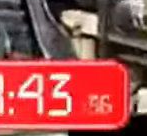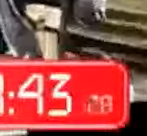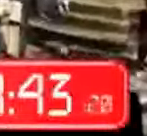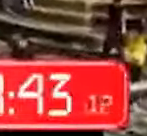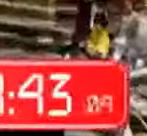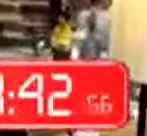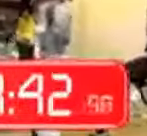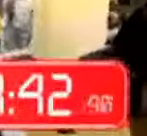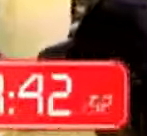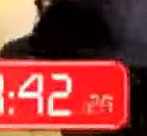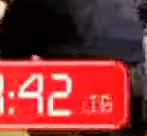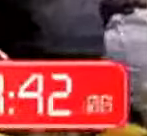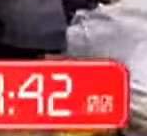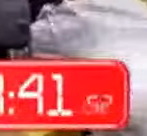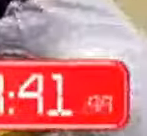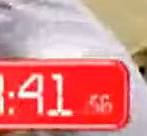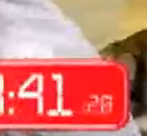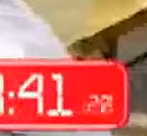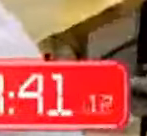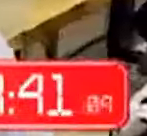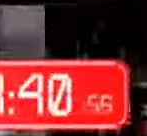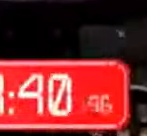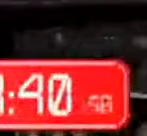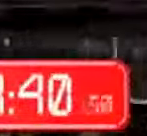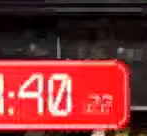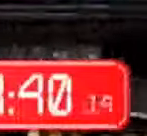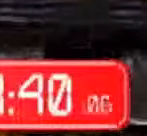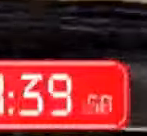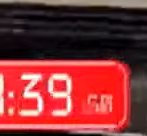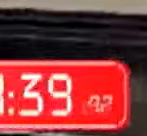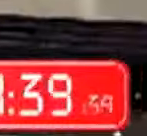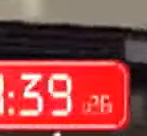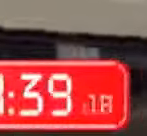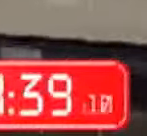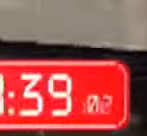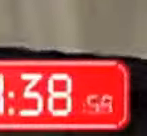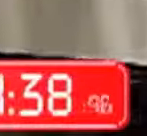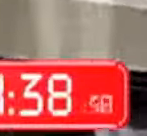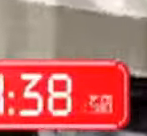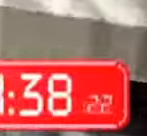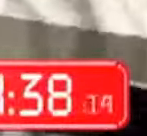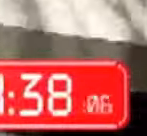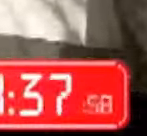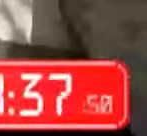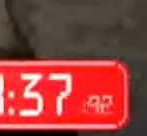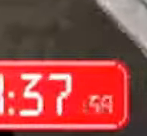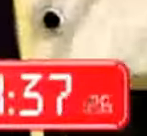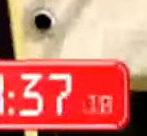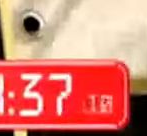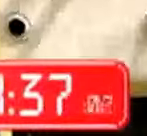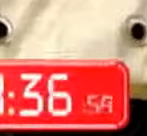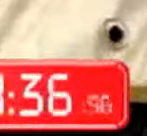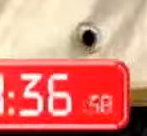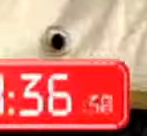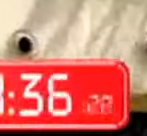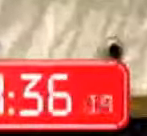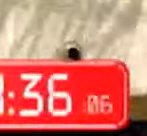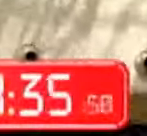nasa loob ng isang shopping mall sa sikat na Gangnam District sa Seoul. O di